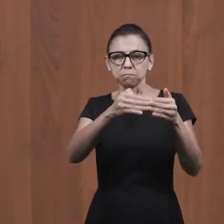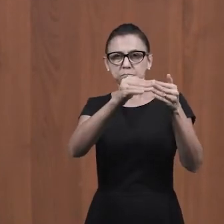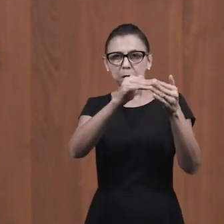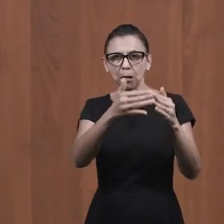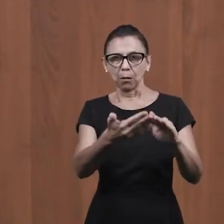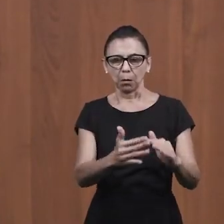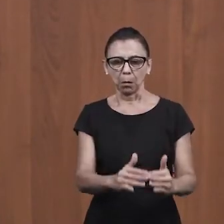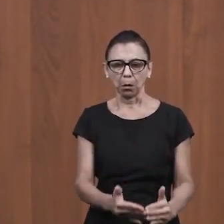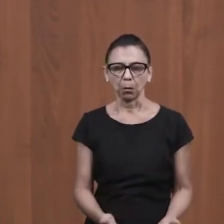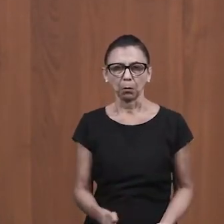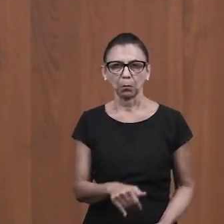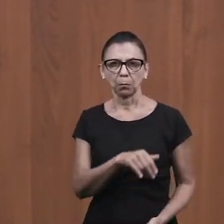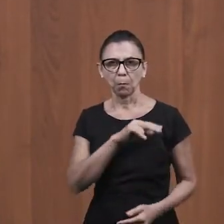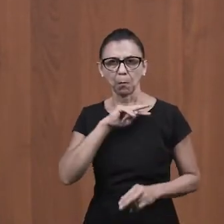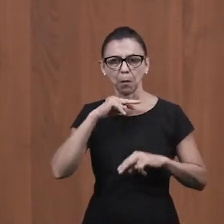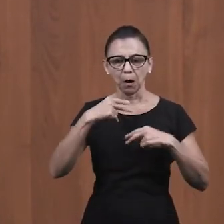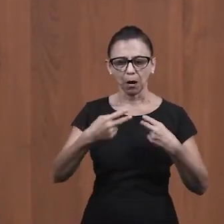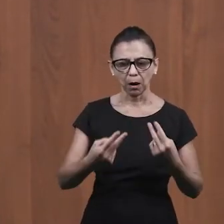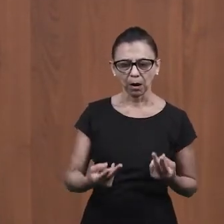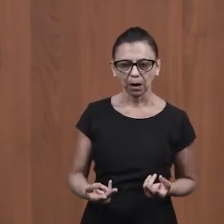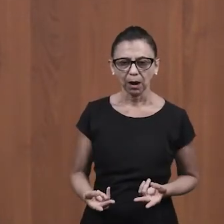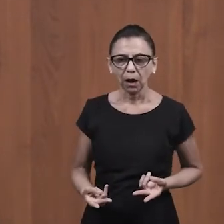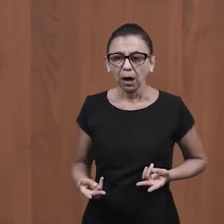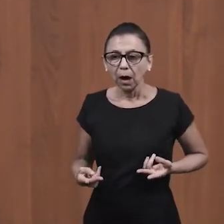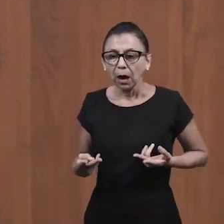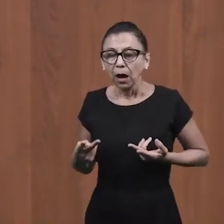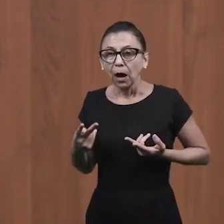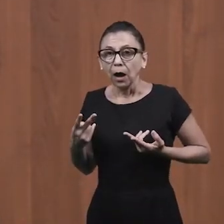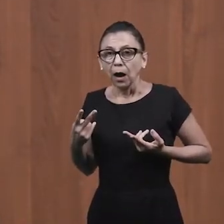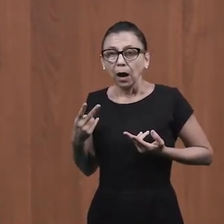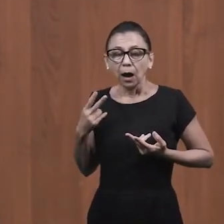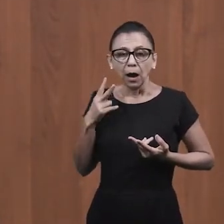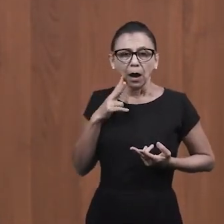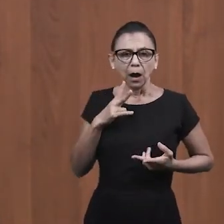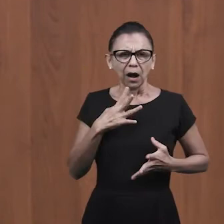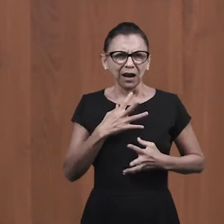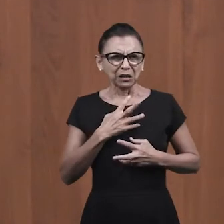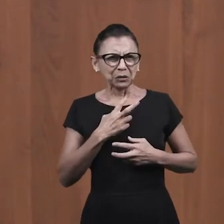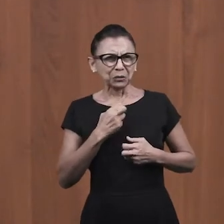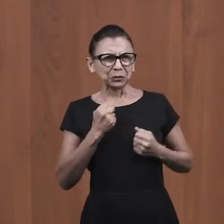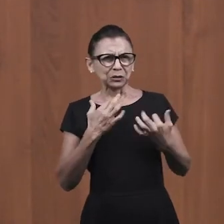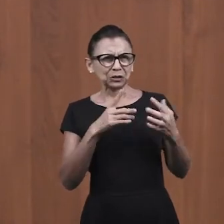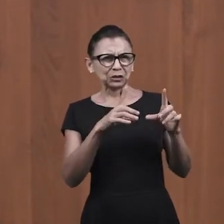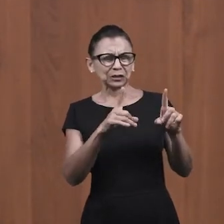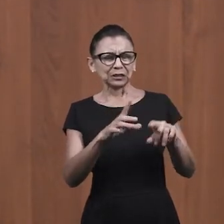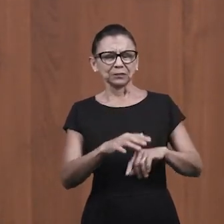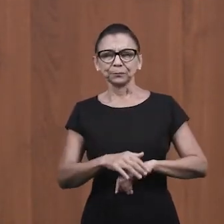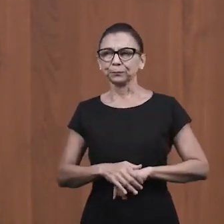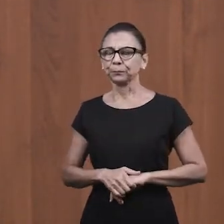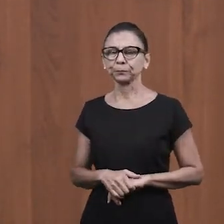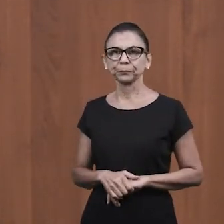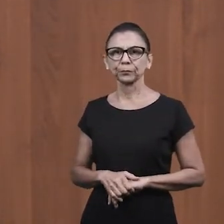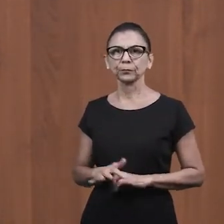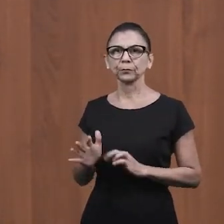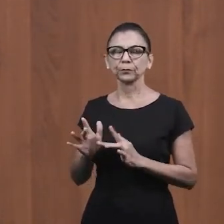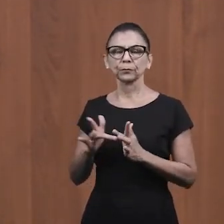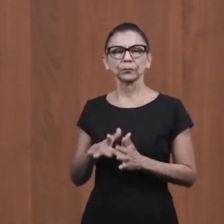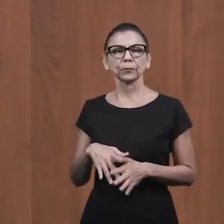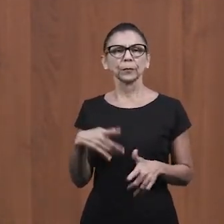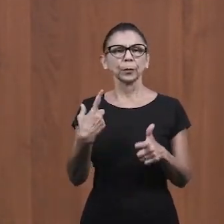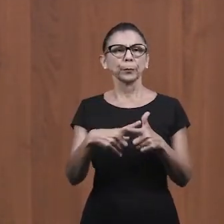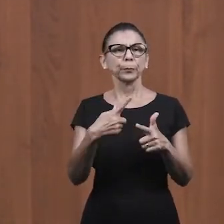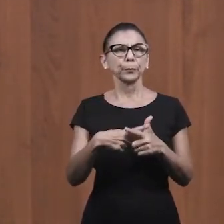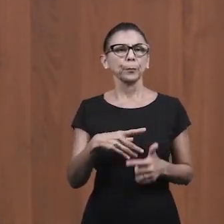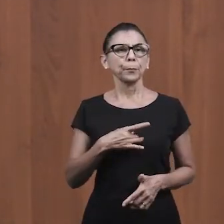allait couler. Ils allaient mourir. Quand ils ont vu l'affliction, l'angoisse des disciples, Jésus a dit, «